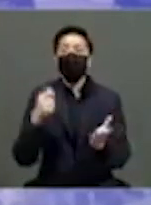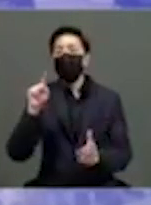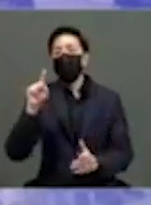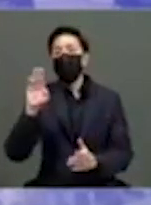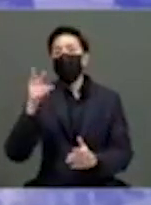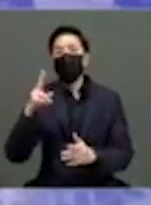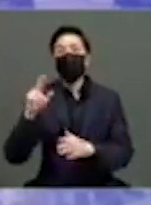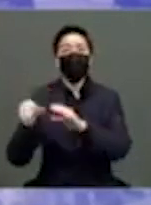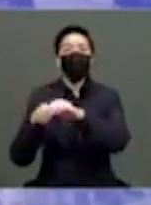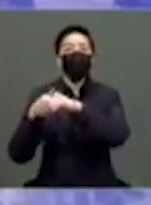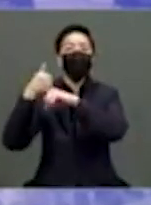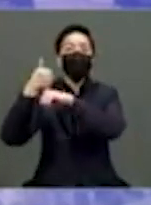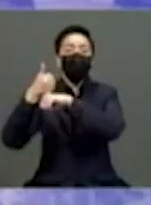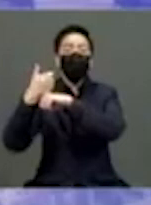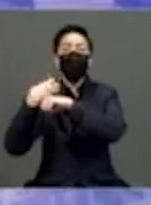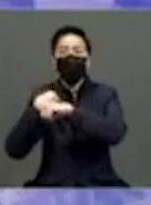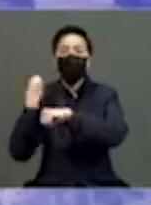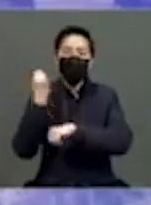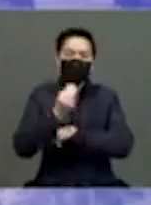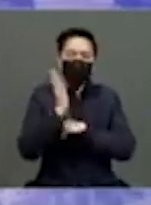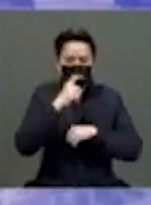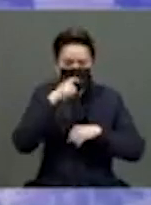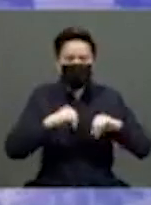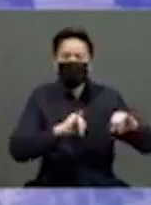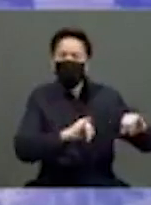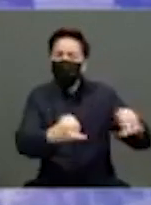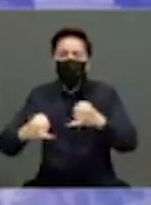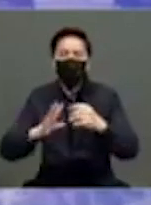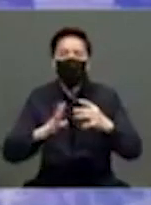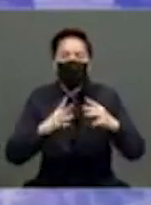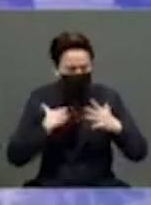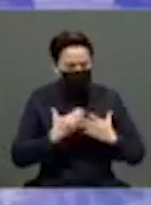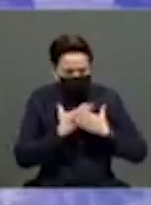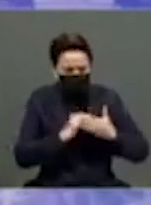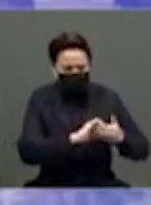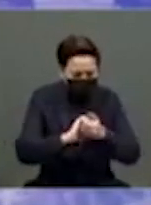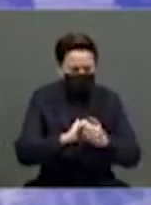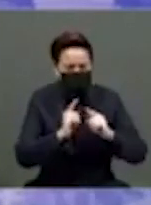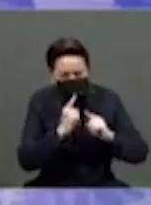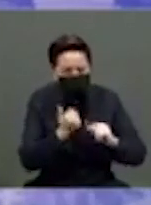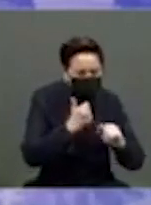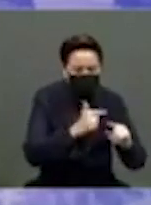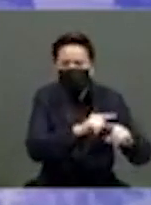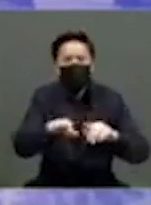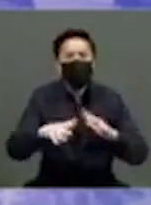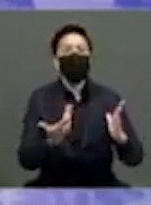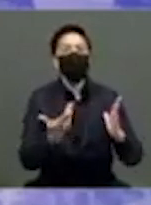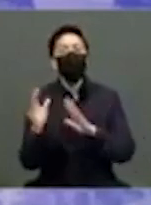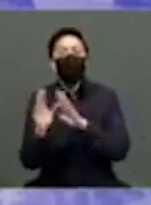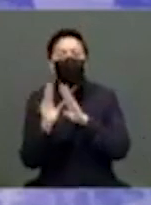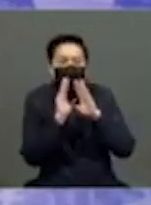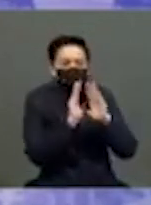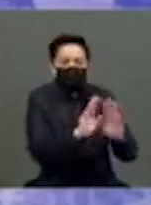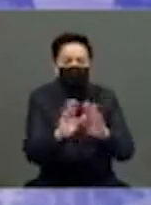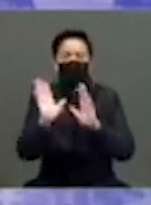สปกก็อยากให้คนไทยรักกันนะเราจะได้มีความร่วมไม้ร่วมมือกันได้อย่างยิ่งนะครับท่านก็ทราบฝากความ